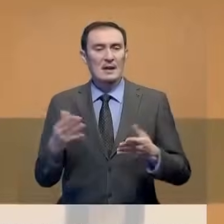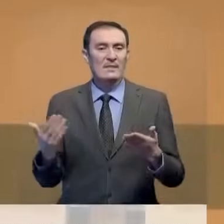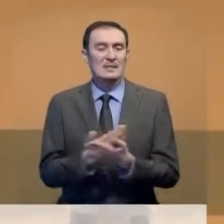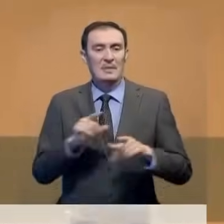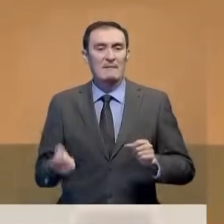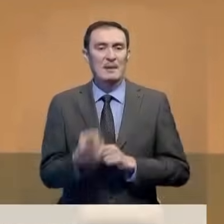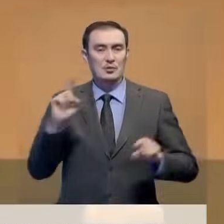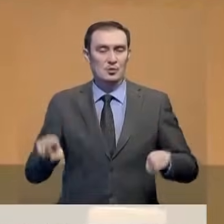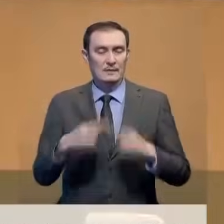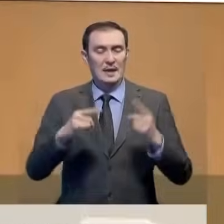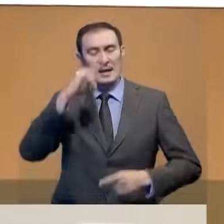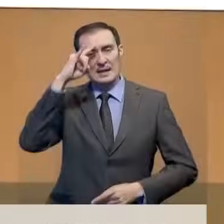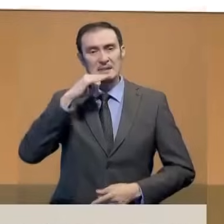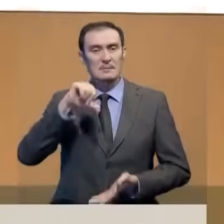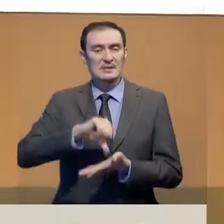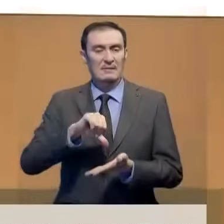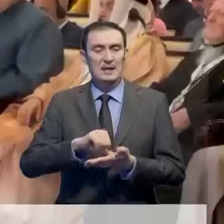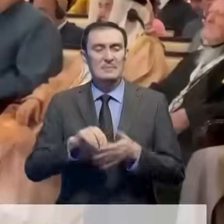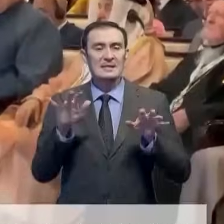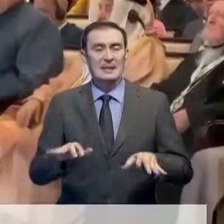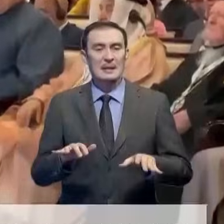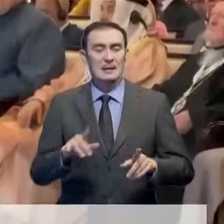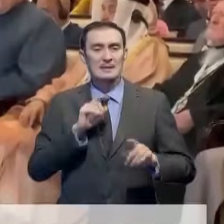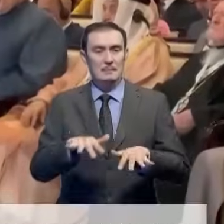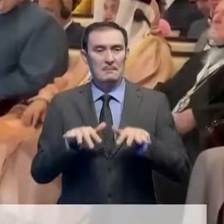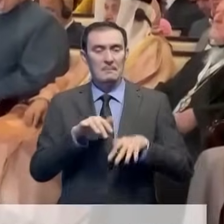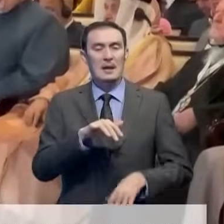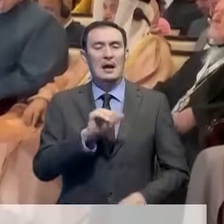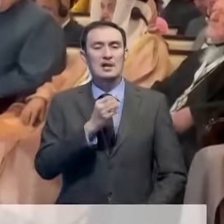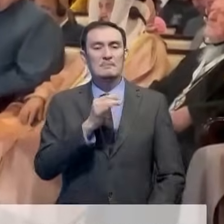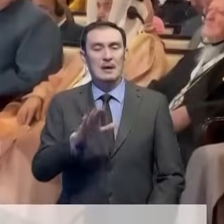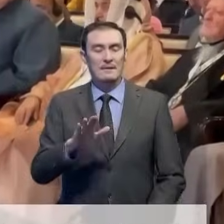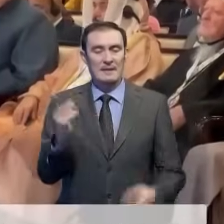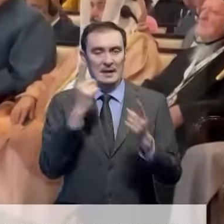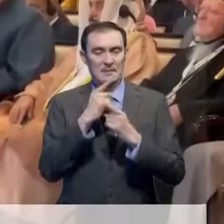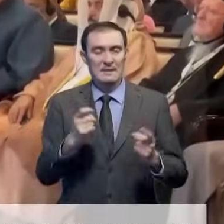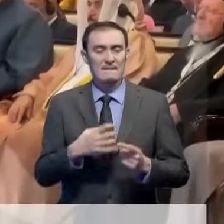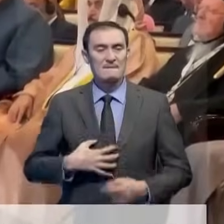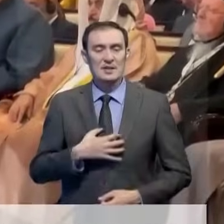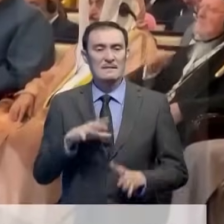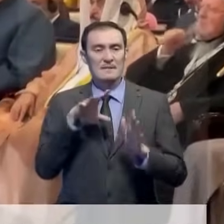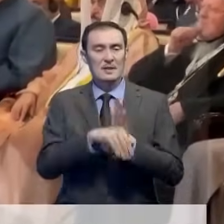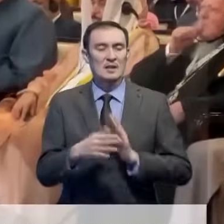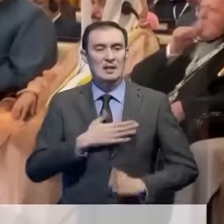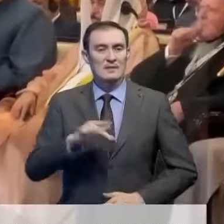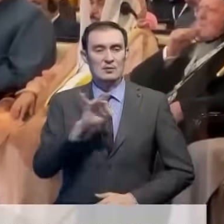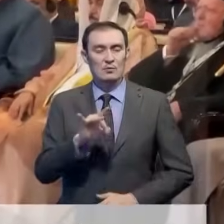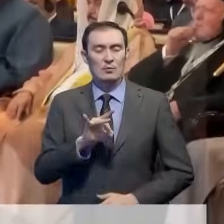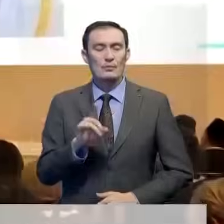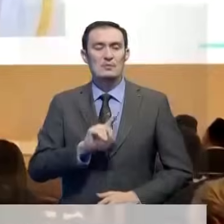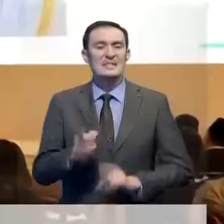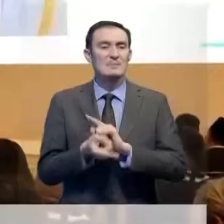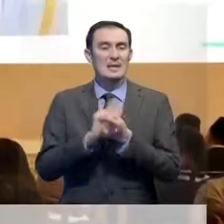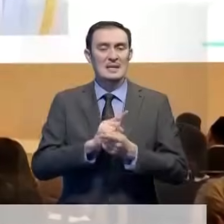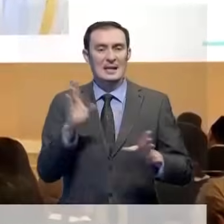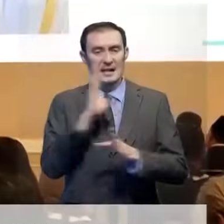возобновляемым. Казахстан представляет председатель Сената парламента. Маулен Эшимбаев отметил значимый вклад нашей страны в борьбу с изменением